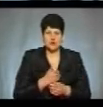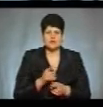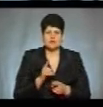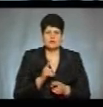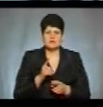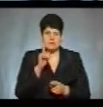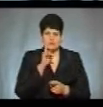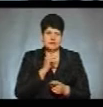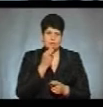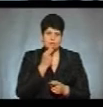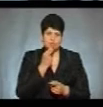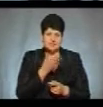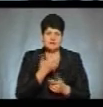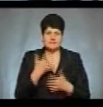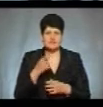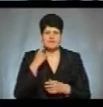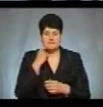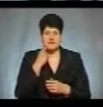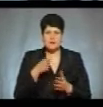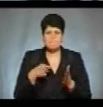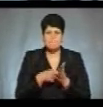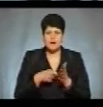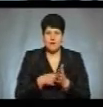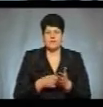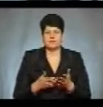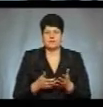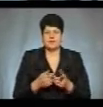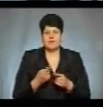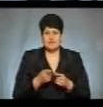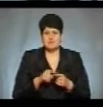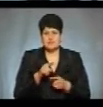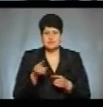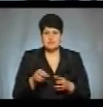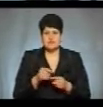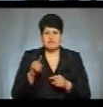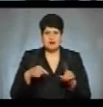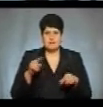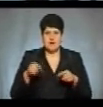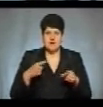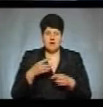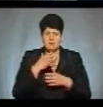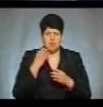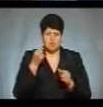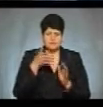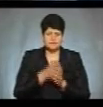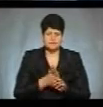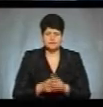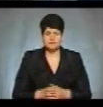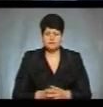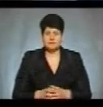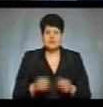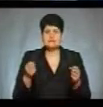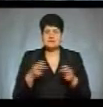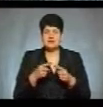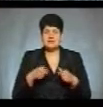щось смачненького поїсти, вже такий вік, прикорм вводити. Тобто всі ці речі вони вимагають багато розходів. Спеціаліст відділу